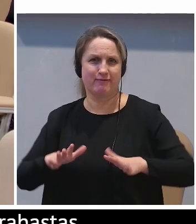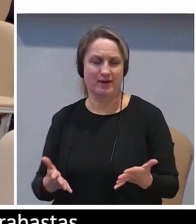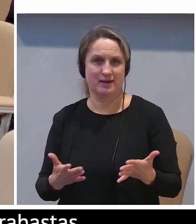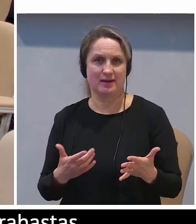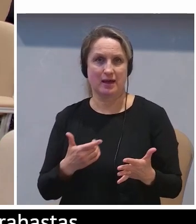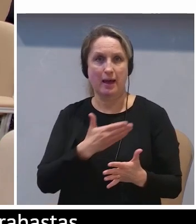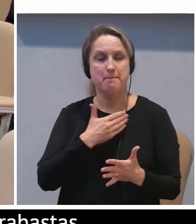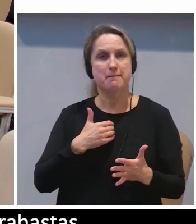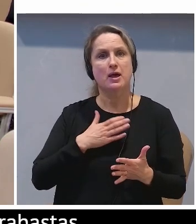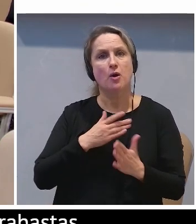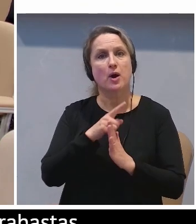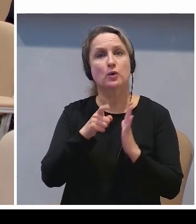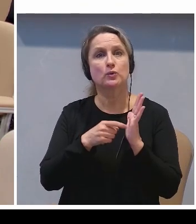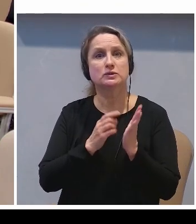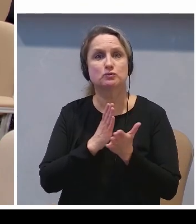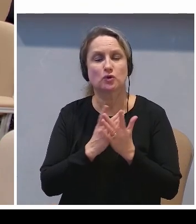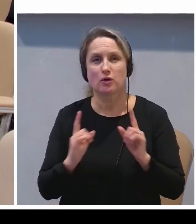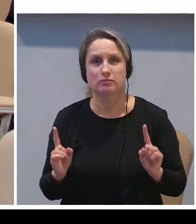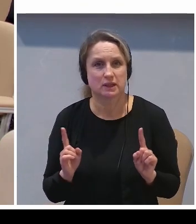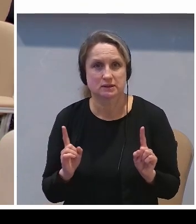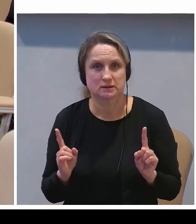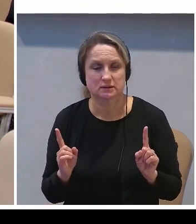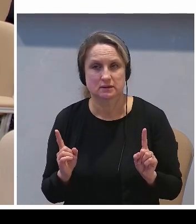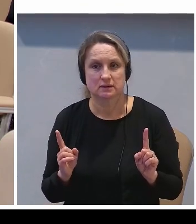Meie küsimus on,